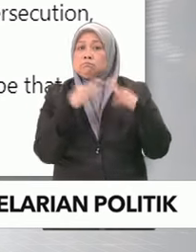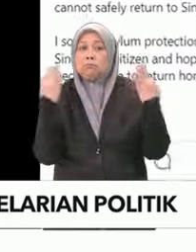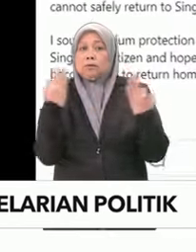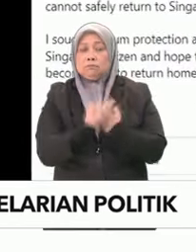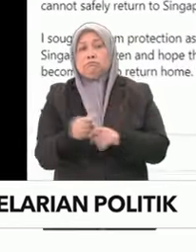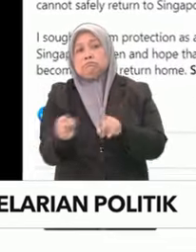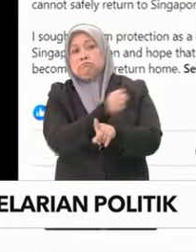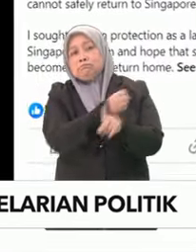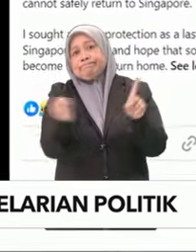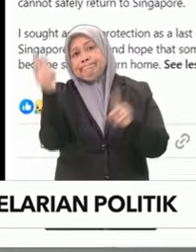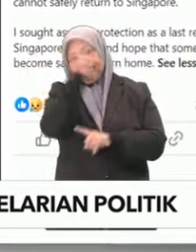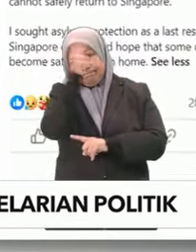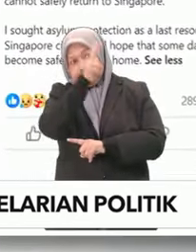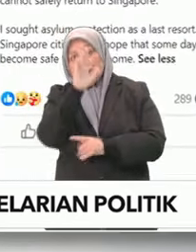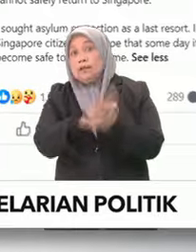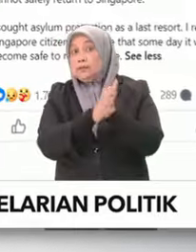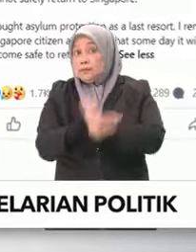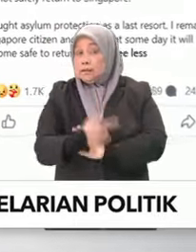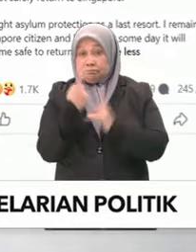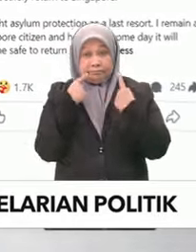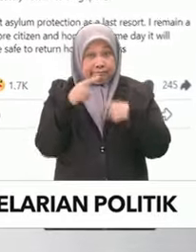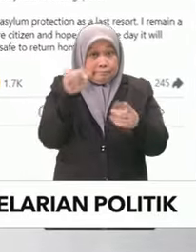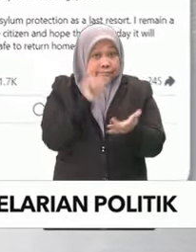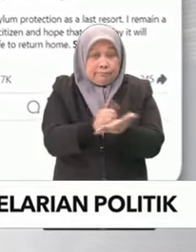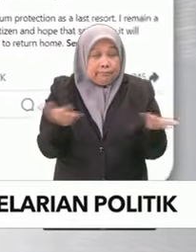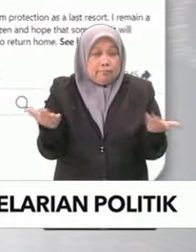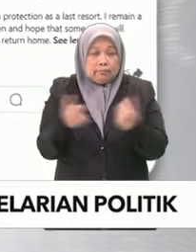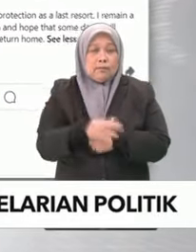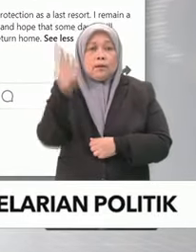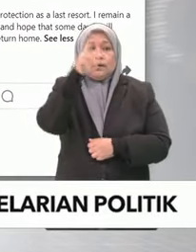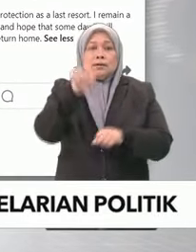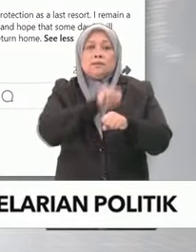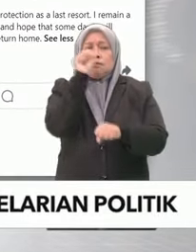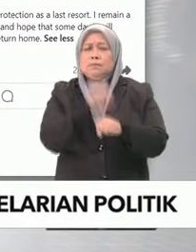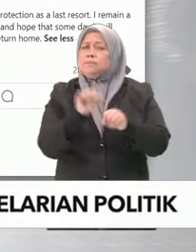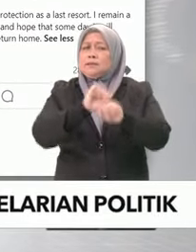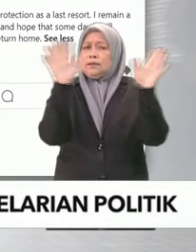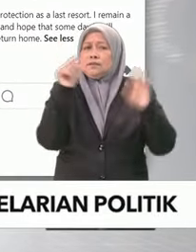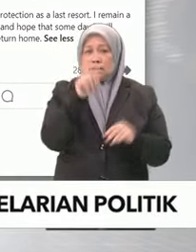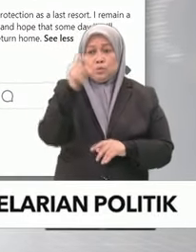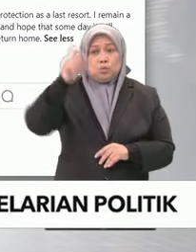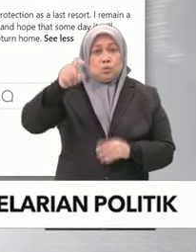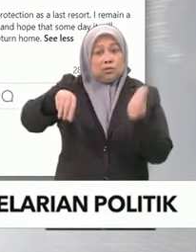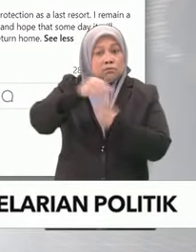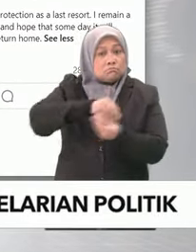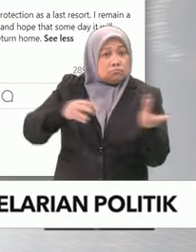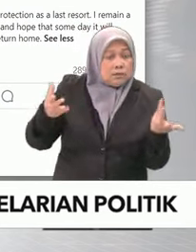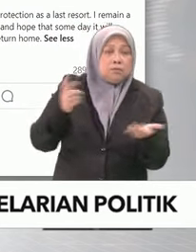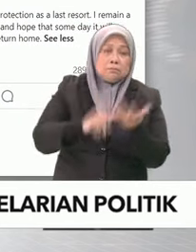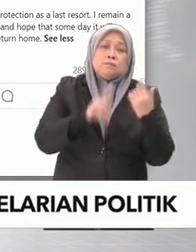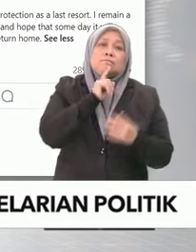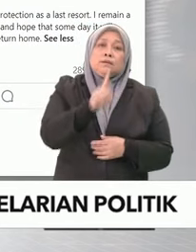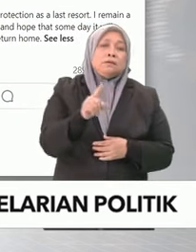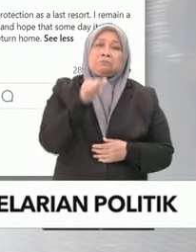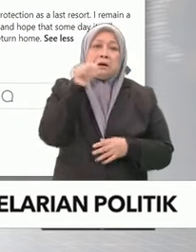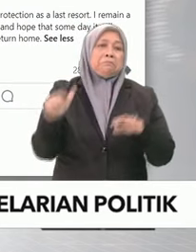dianaya oleh kerajaan sebagai reaksi terhadap dakwaan itu kerajaan Singapura menjelaskan tuntutan penganiayaan itu adalah